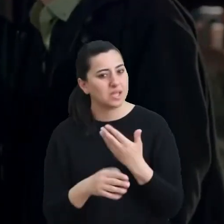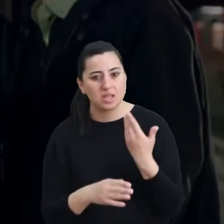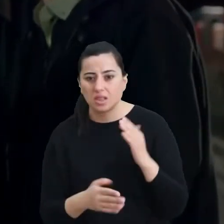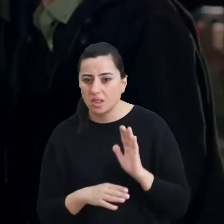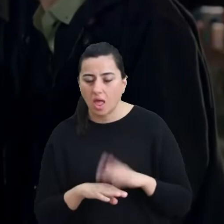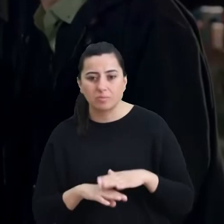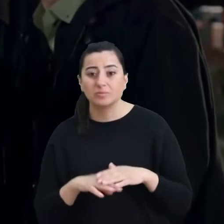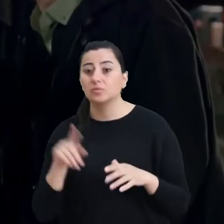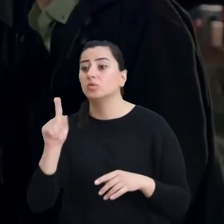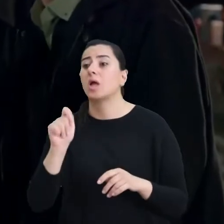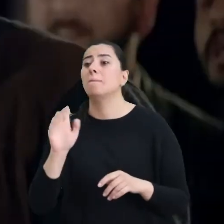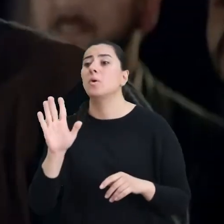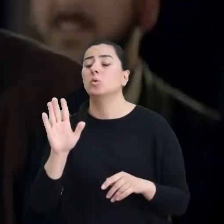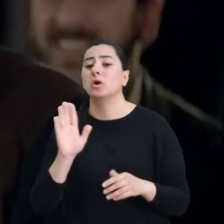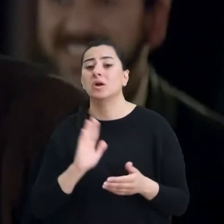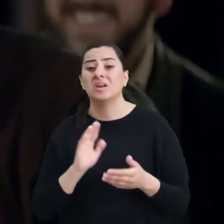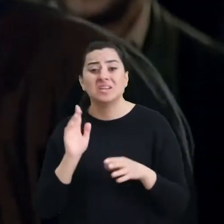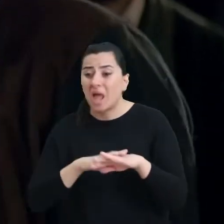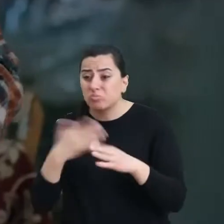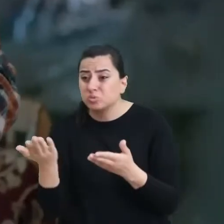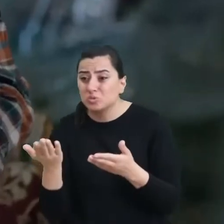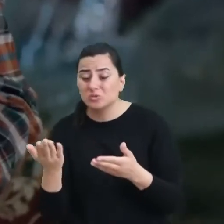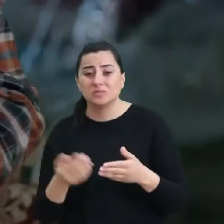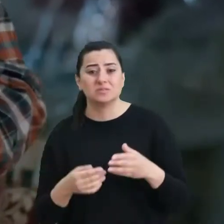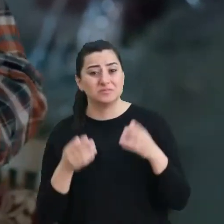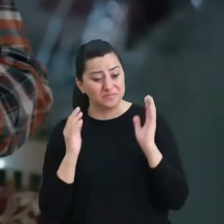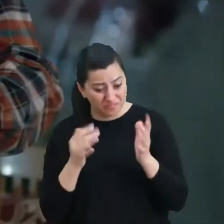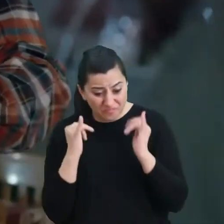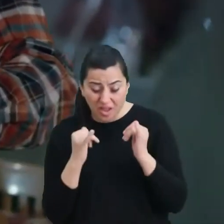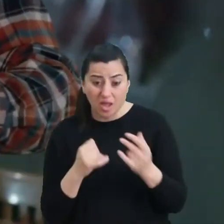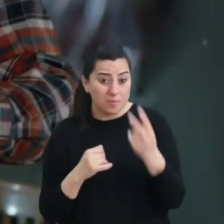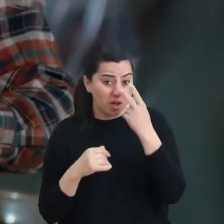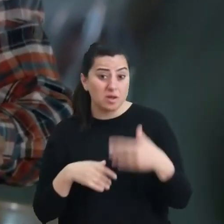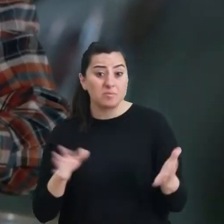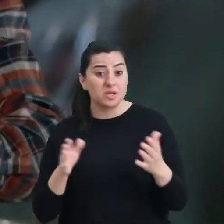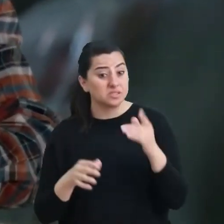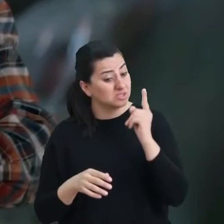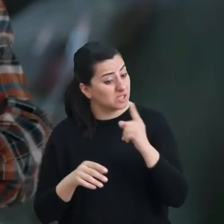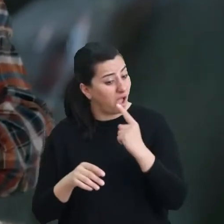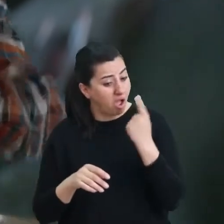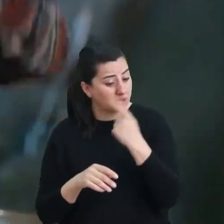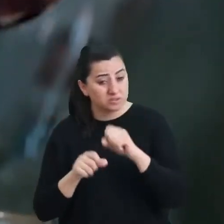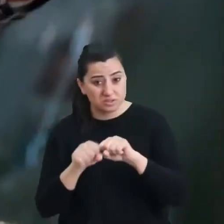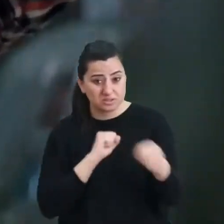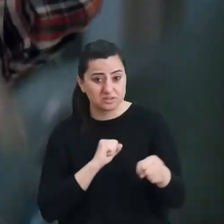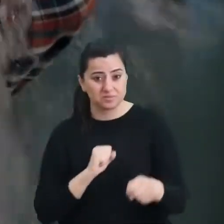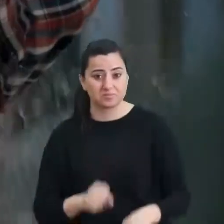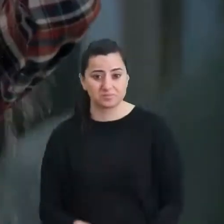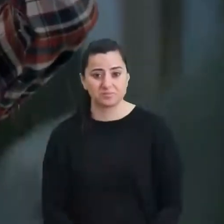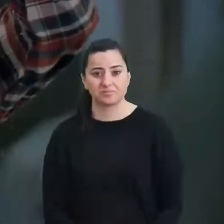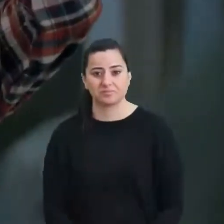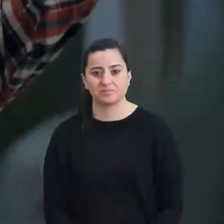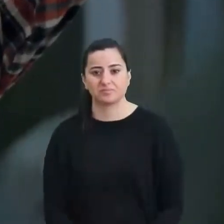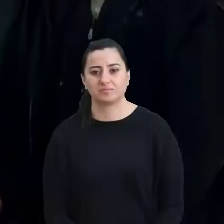ben? Sadıç dur lan. Süleyman ne yapıyorsun lan? Bakma lan beni. Ağzının gırdımın Süleyman'ı. Dur yapma